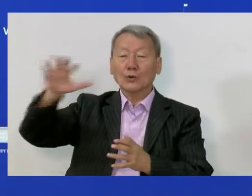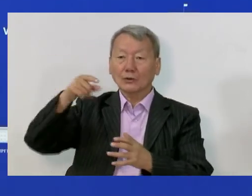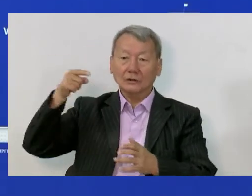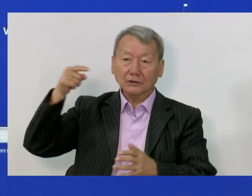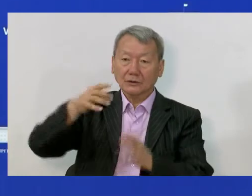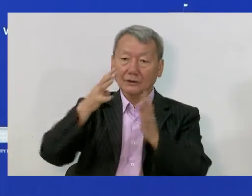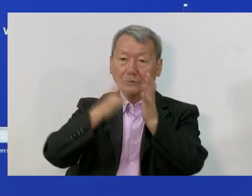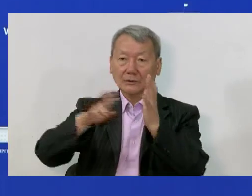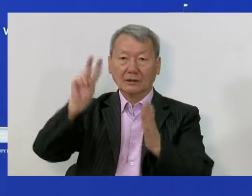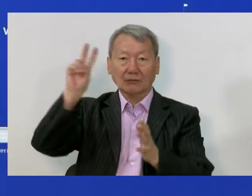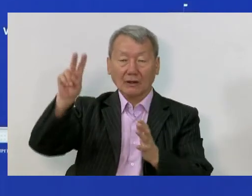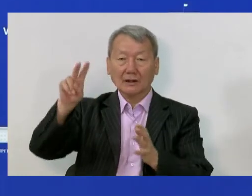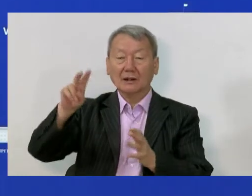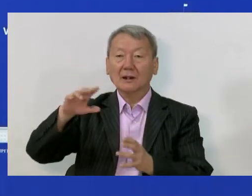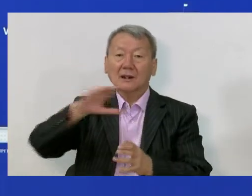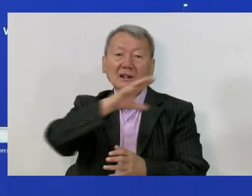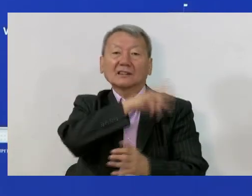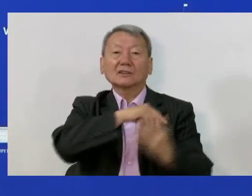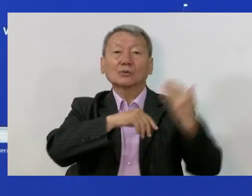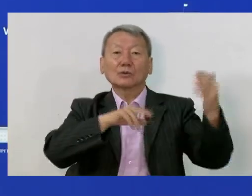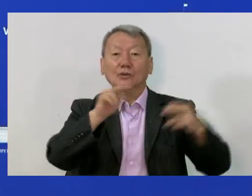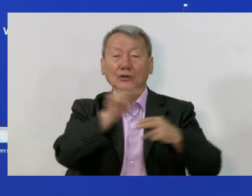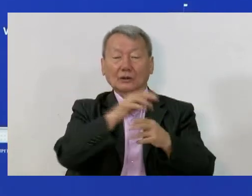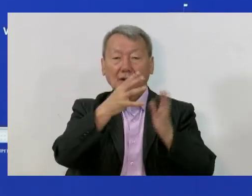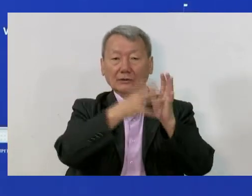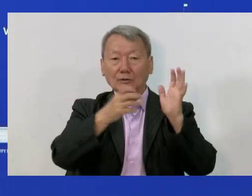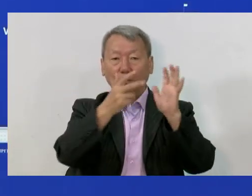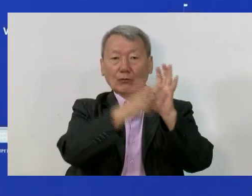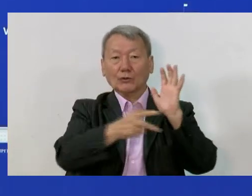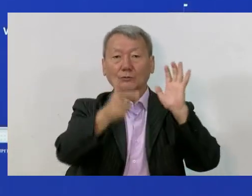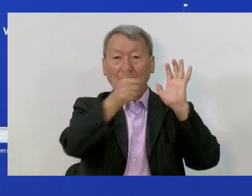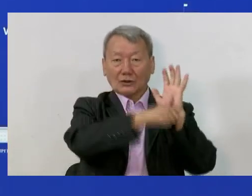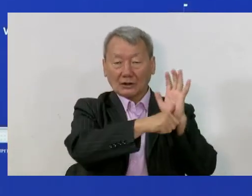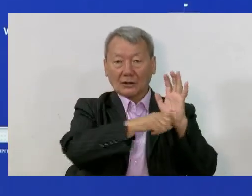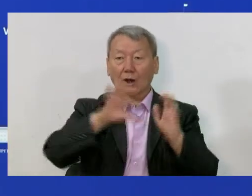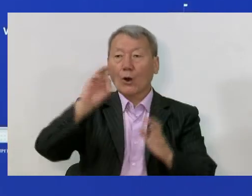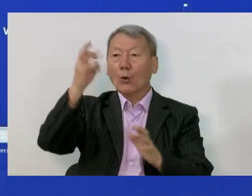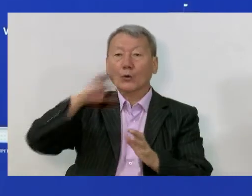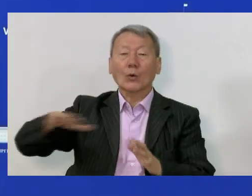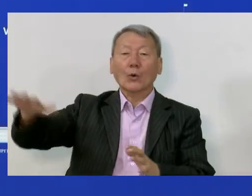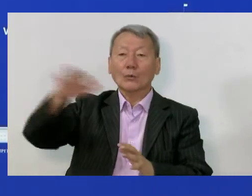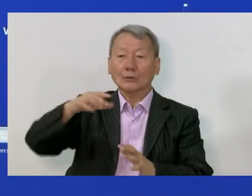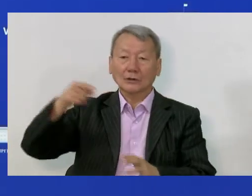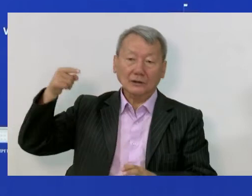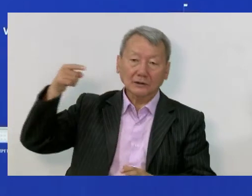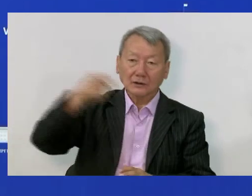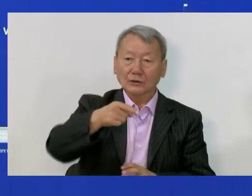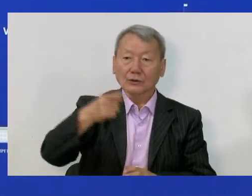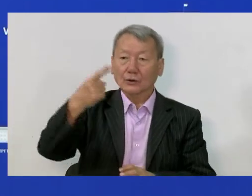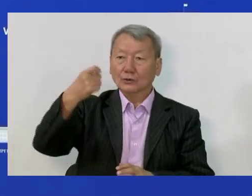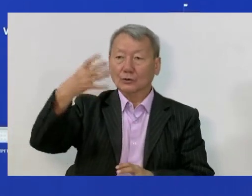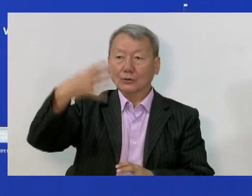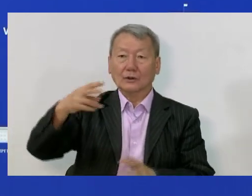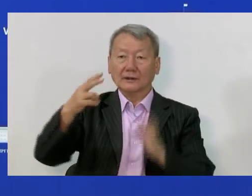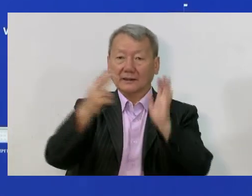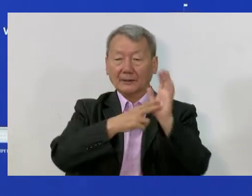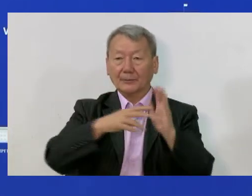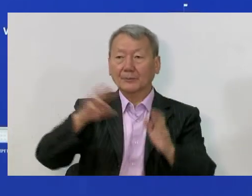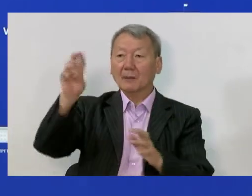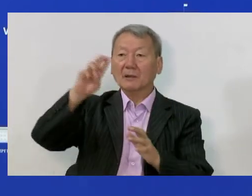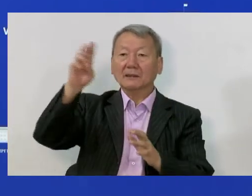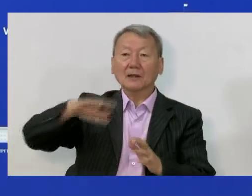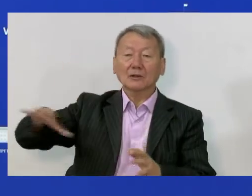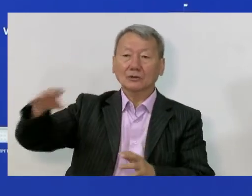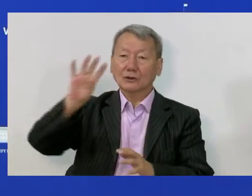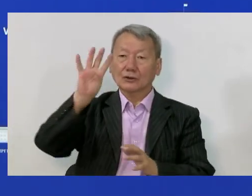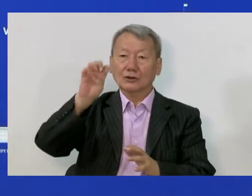1092, в Высокольской области 986, в Оршской области 1147, в Баткенской